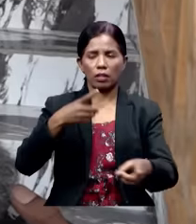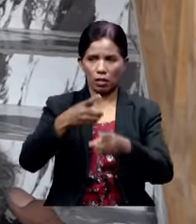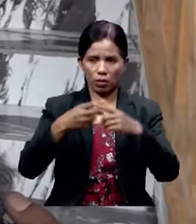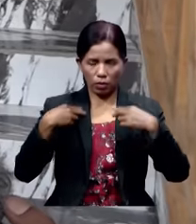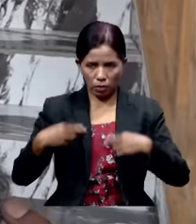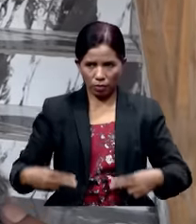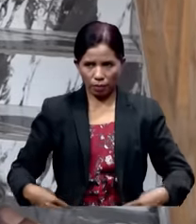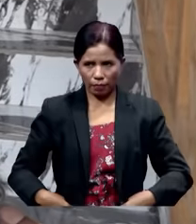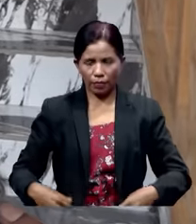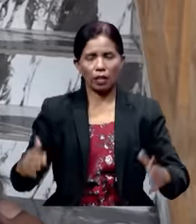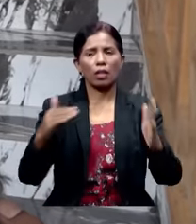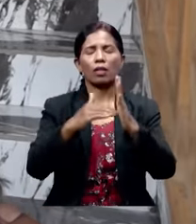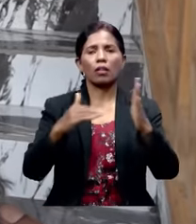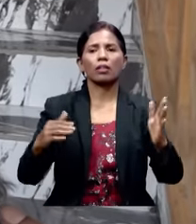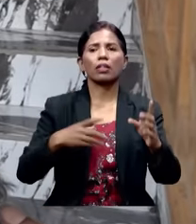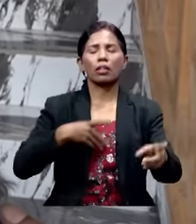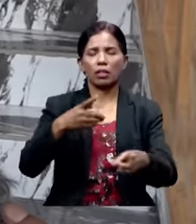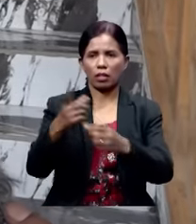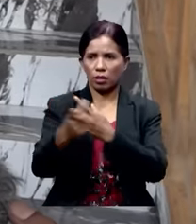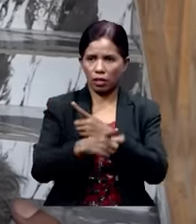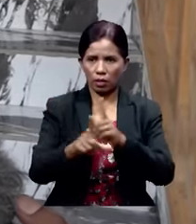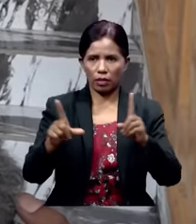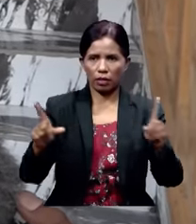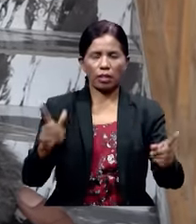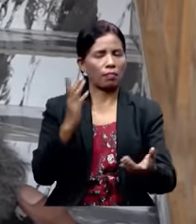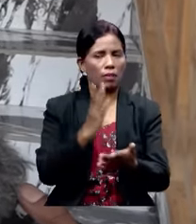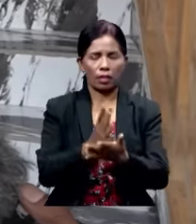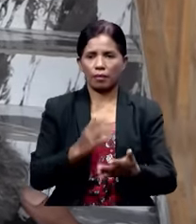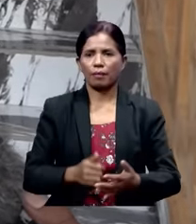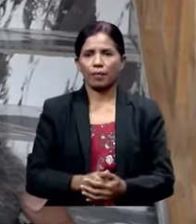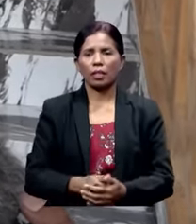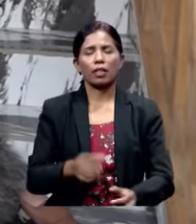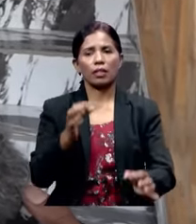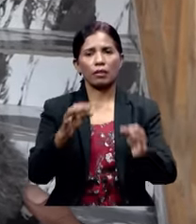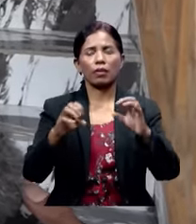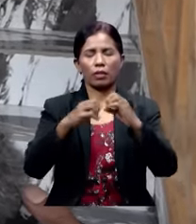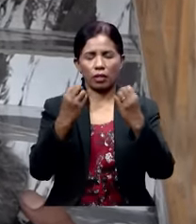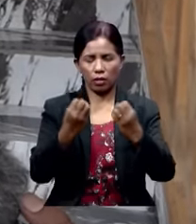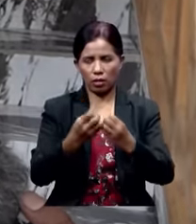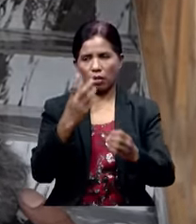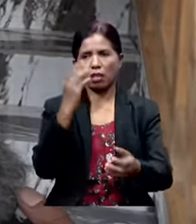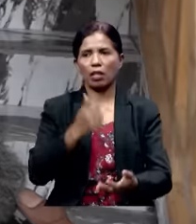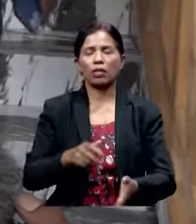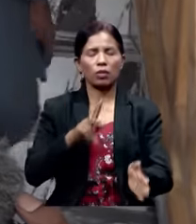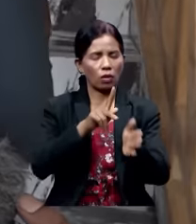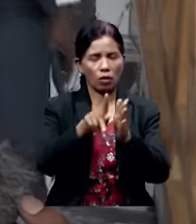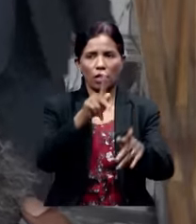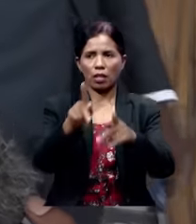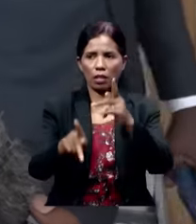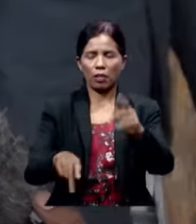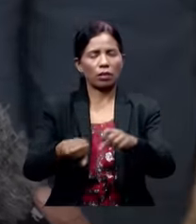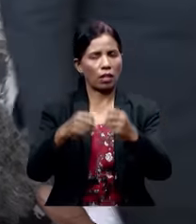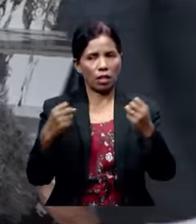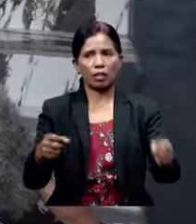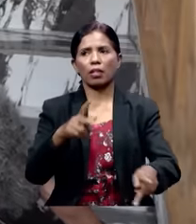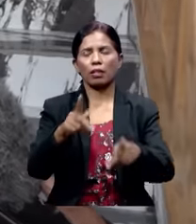nia kontra direitu ba liberdade ba hamate tia se ia organisasaun nia filosofia makdean atu oho ema atu estraga ema atu